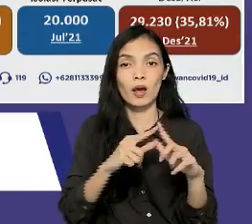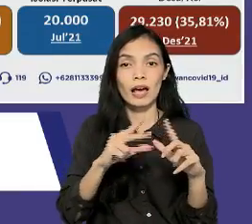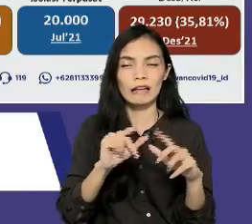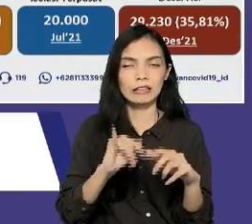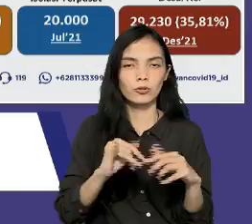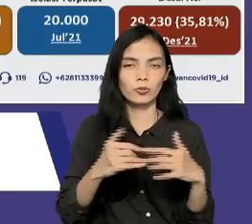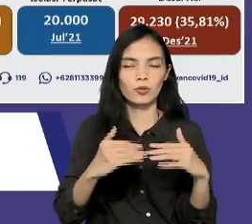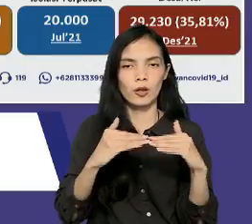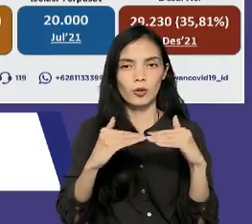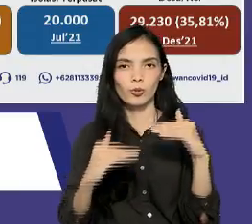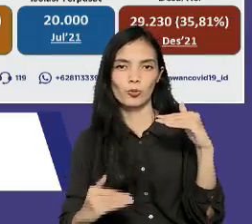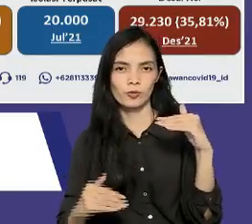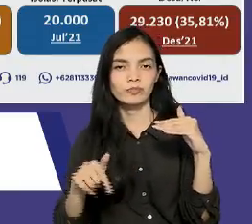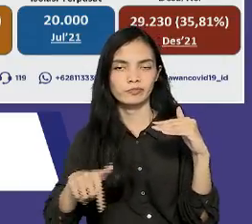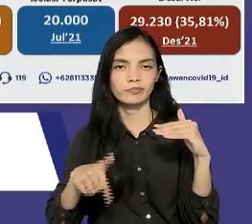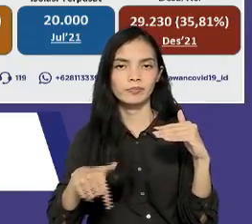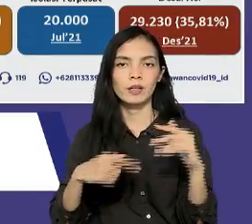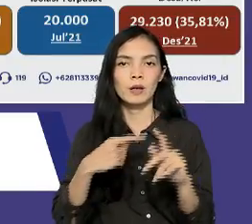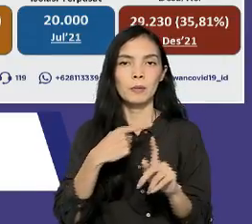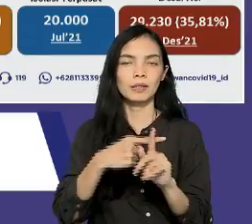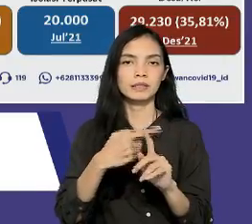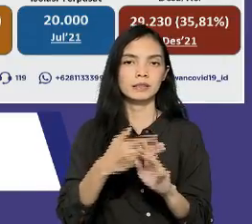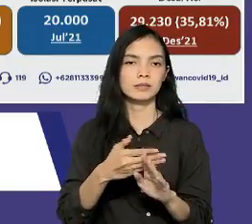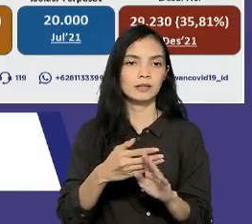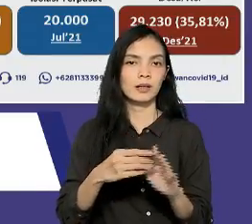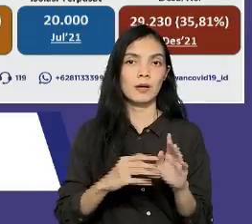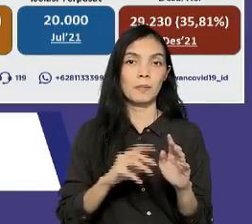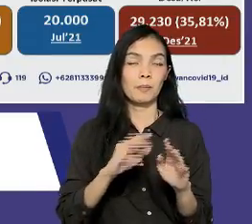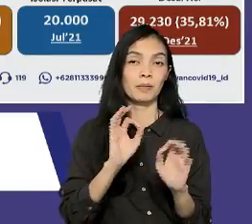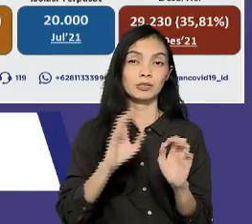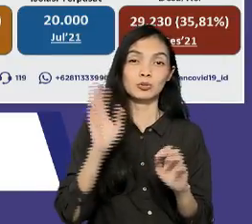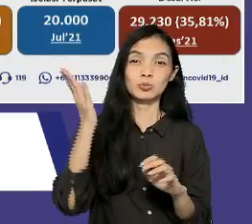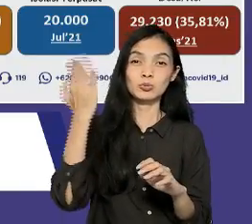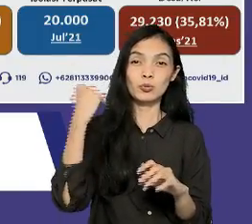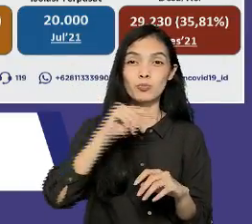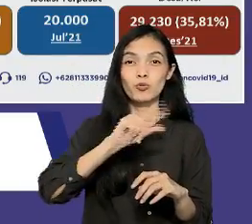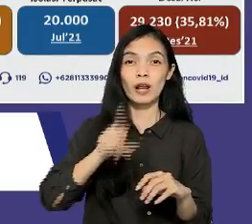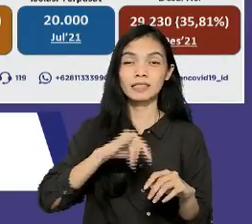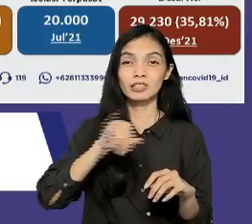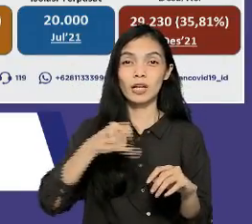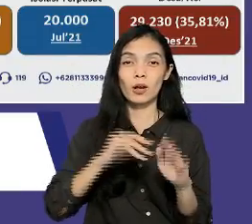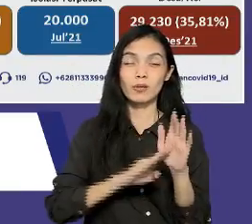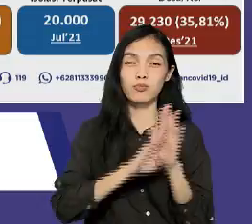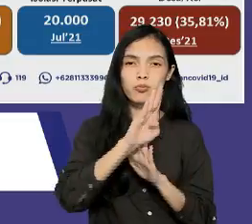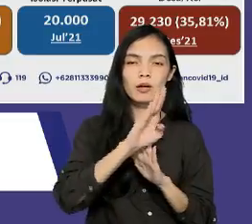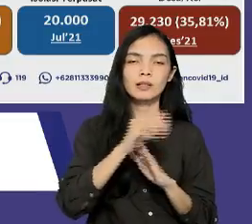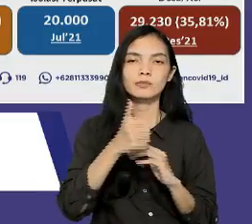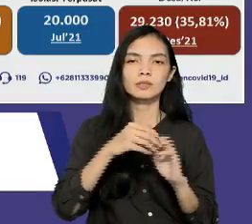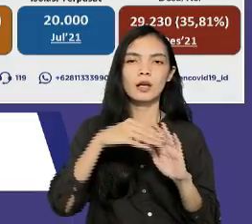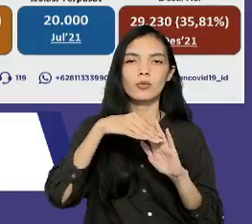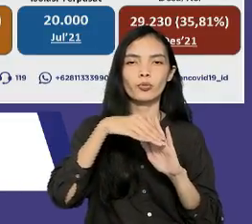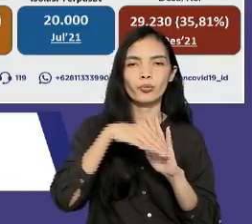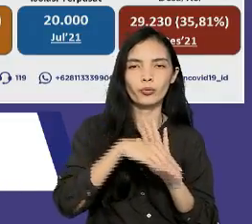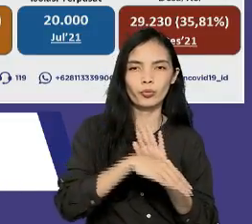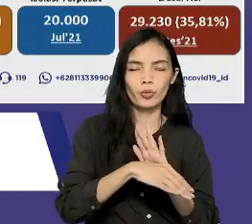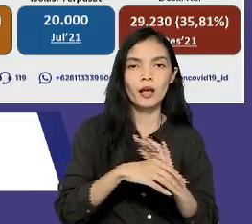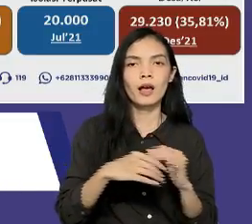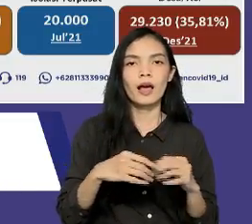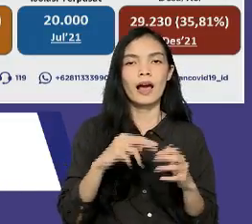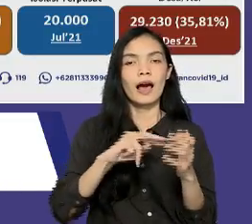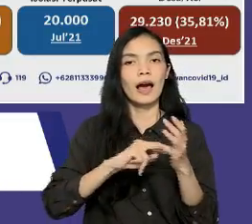bahkan lebih rendah dibandingkan periode sebelum lonjakan pertama. Artinya, jika kita bisa